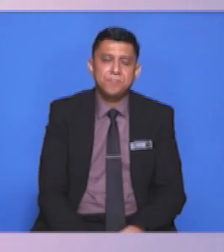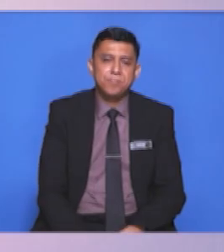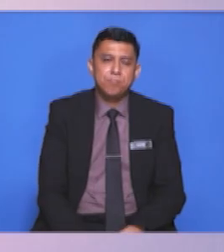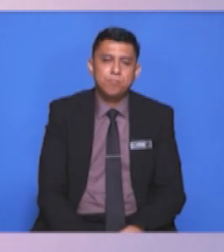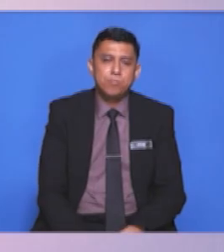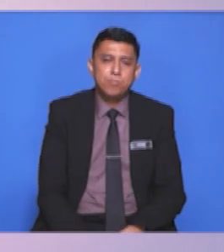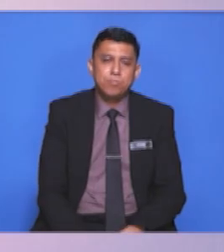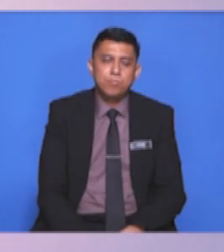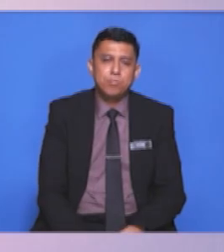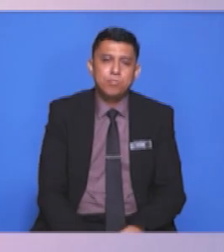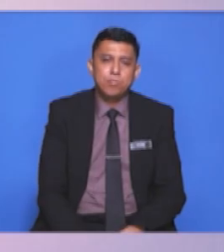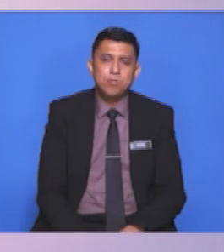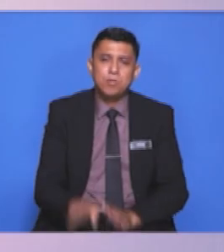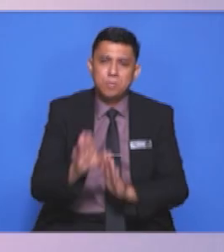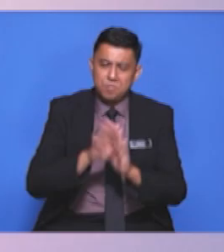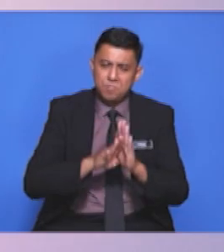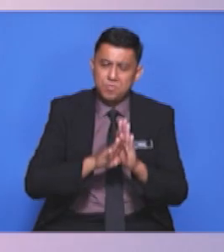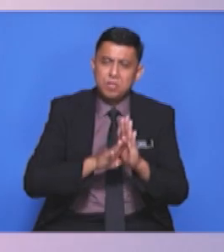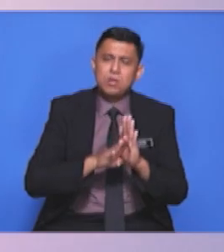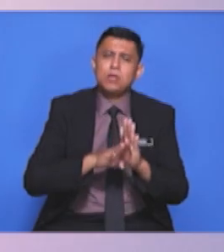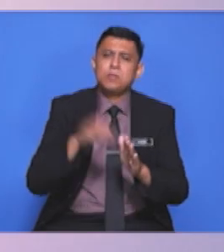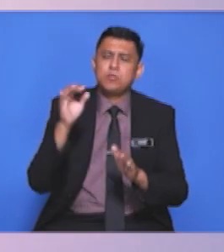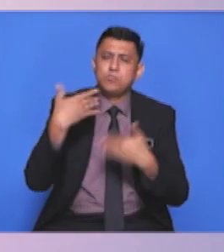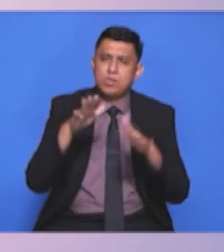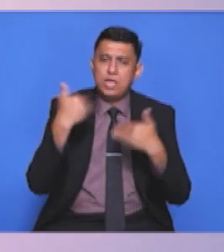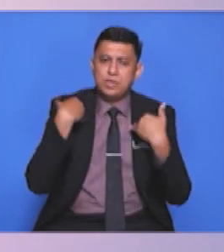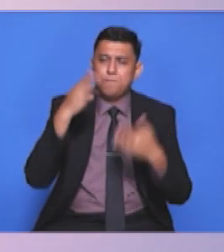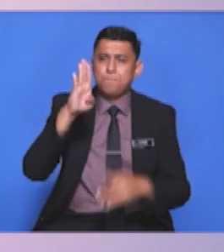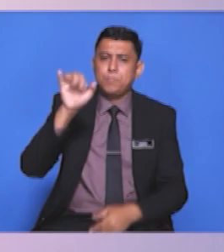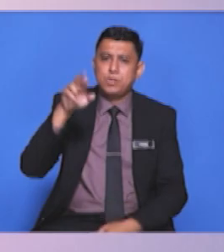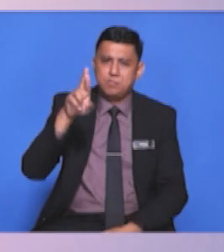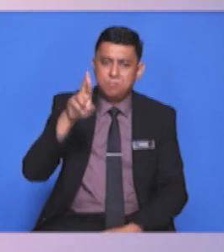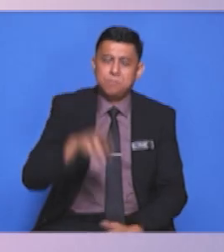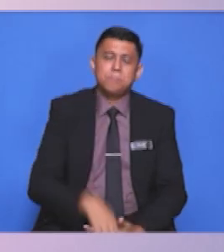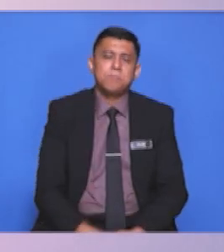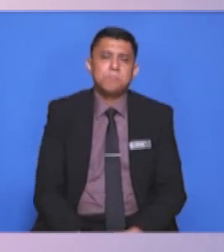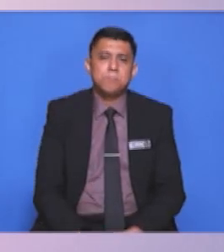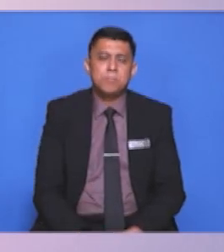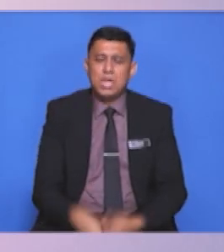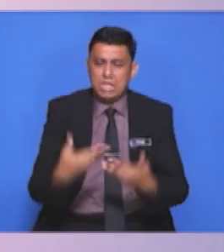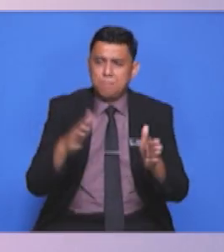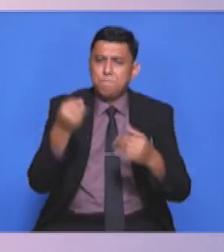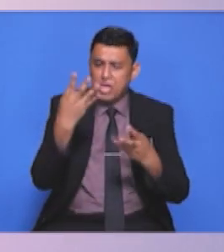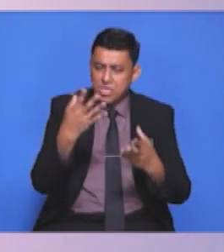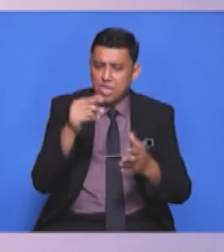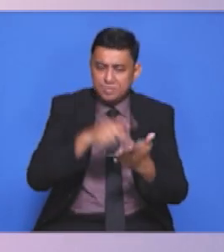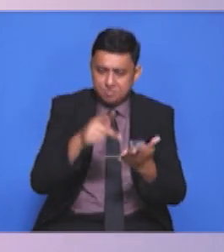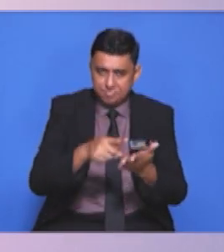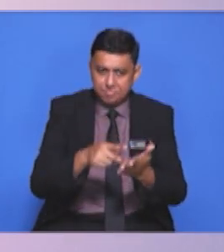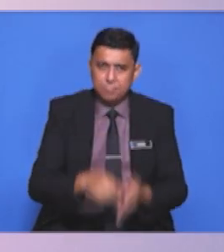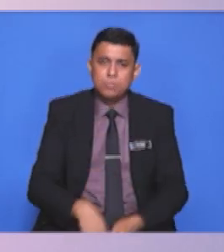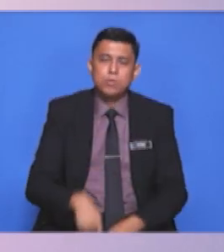imbuhan beran sudah membawa maksud zaman itu banyak maka daun-daun